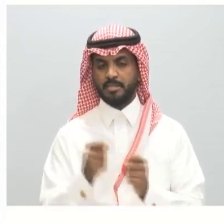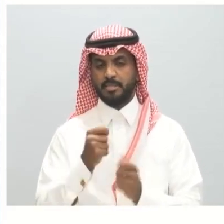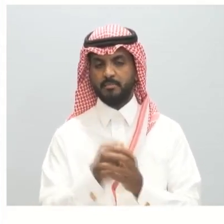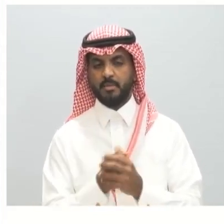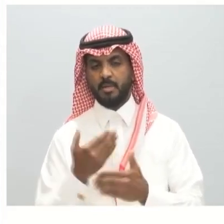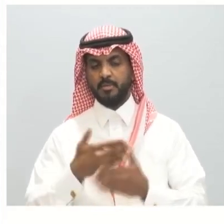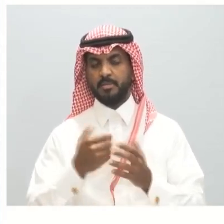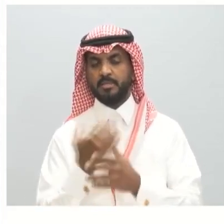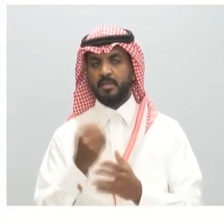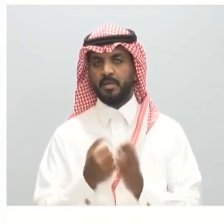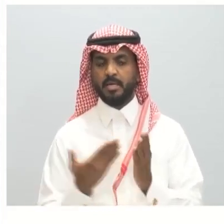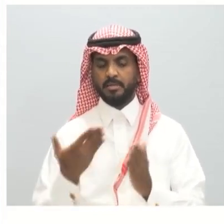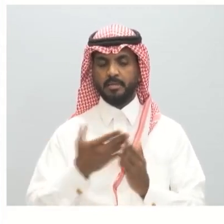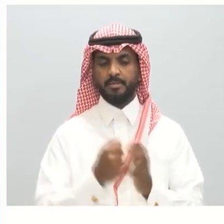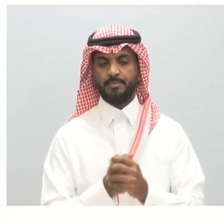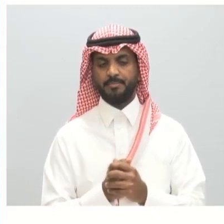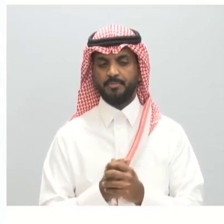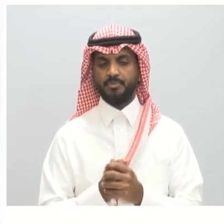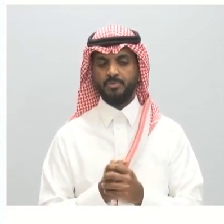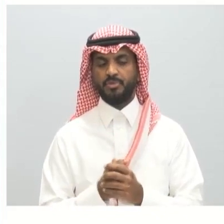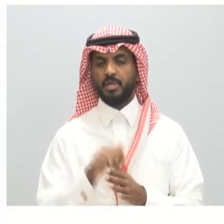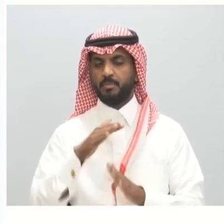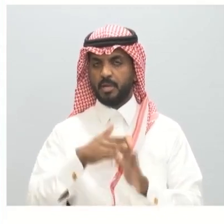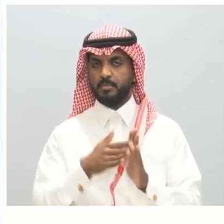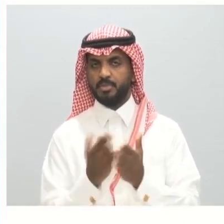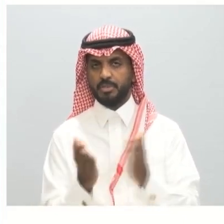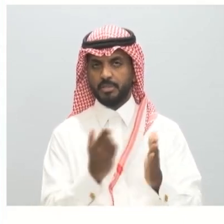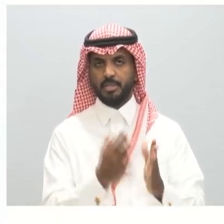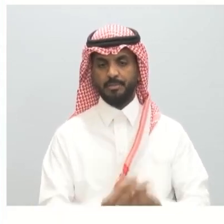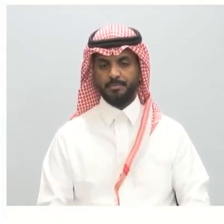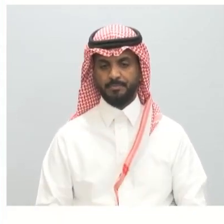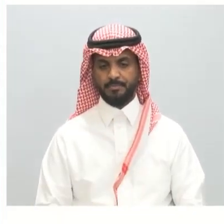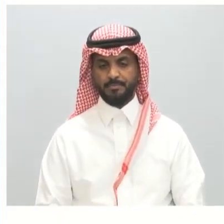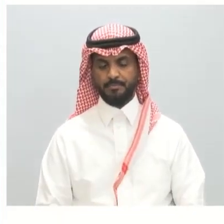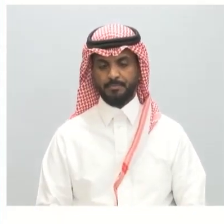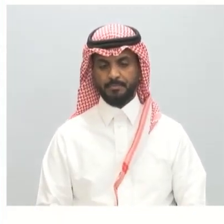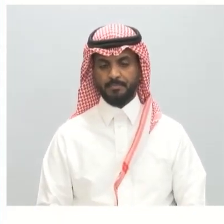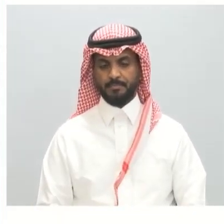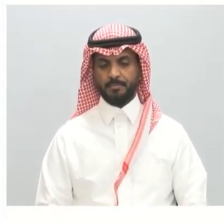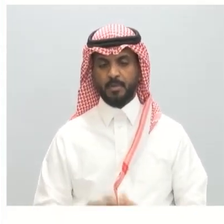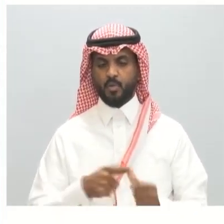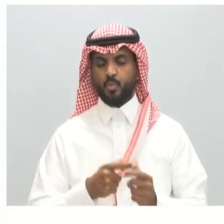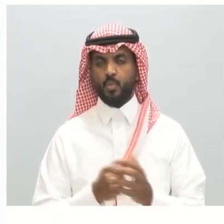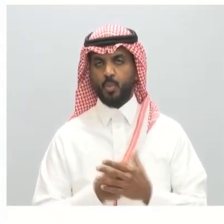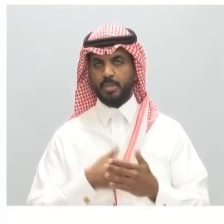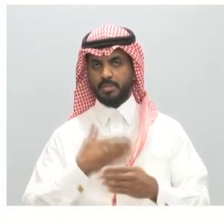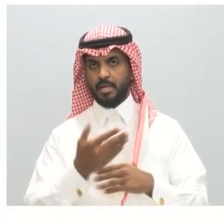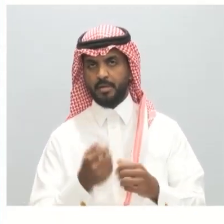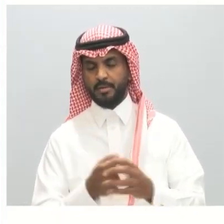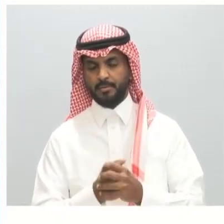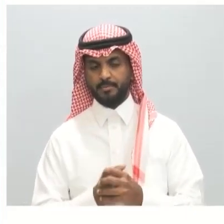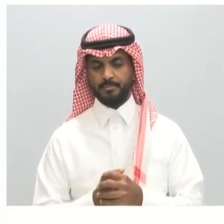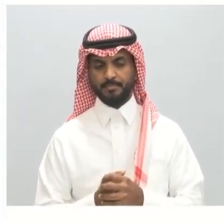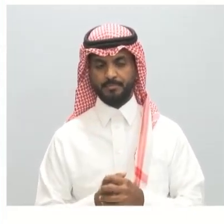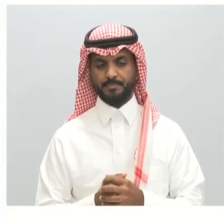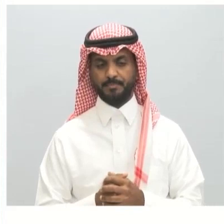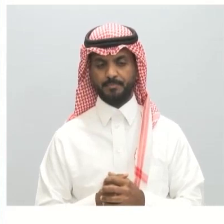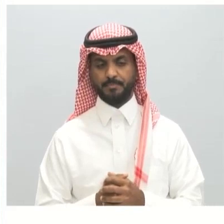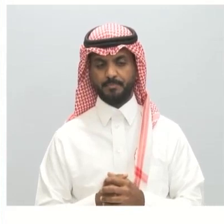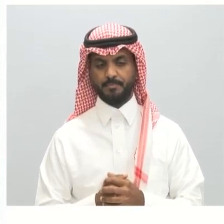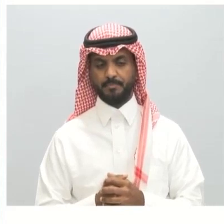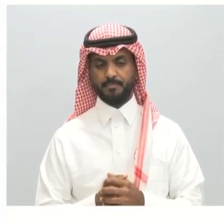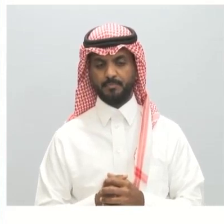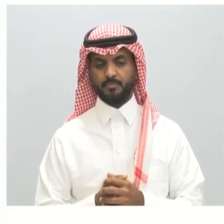لبنه الانتظار حتى لانشاء البرامج التاليه اول هذه اللبنات تحرك